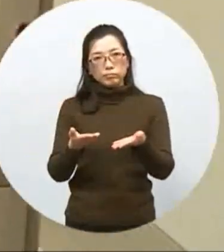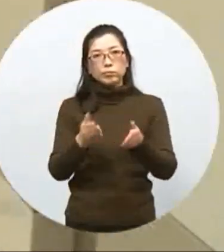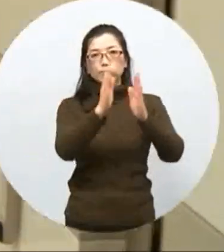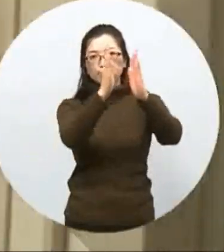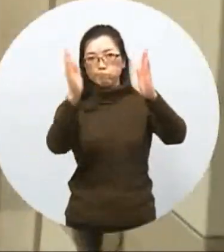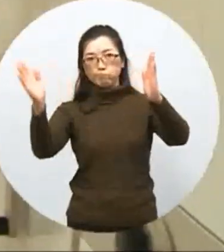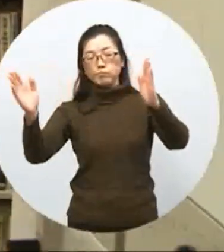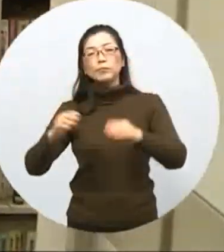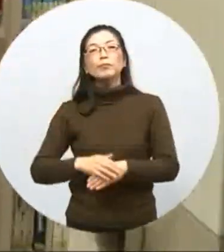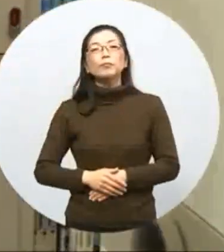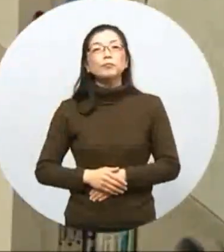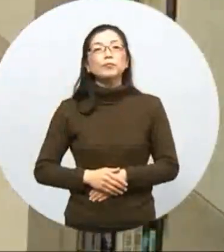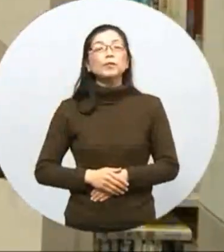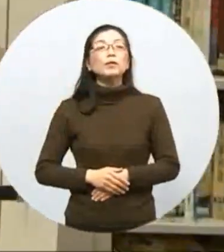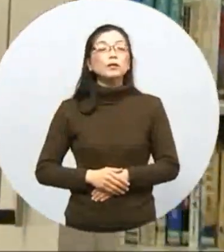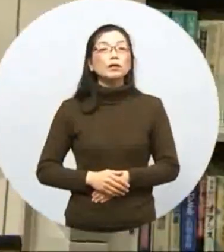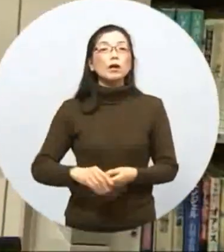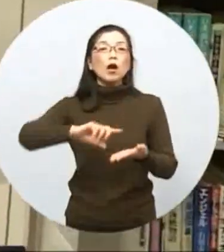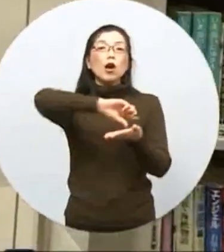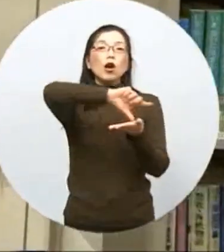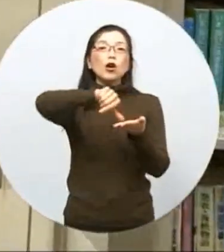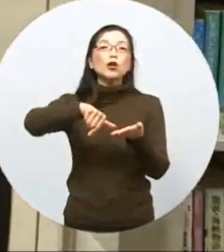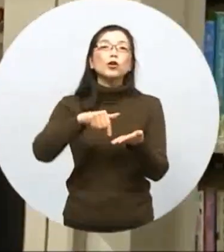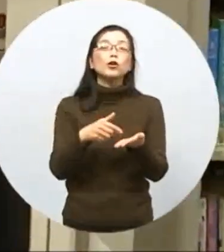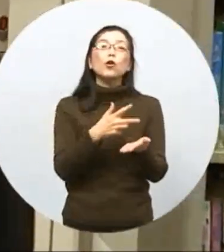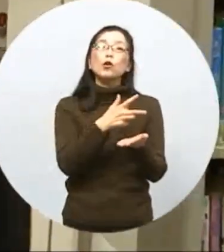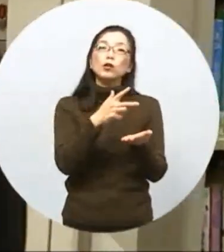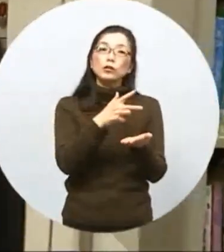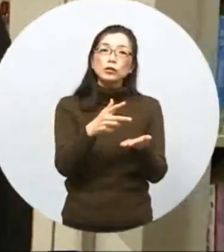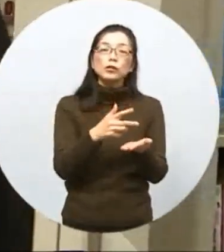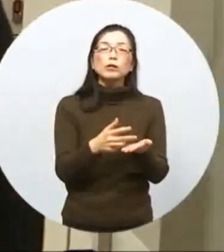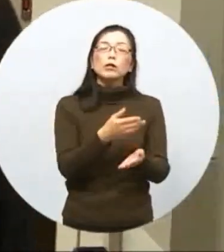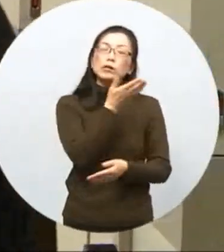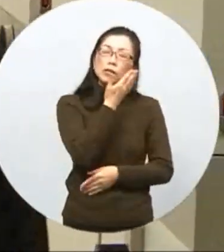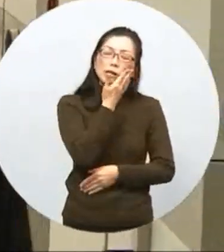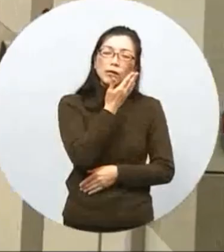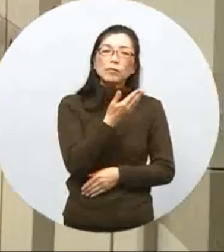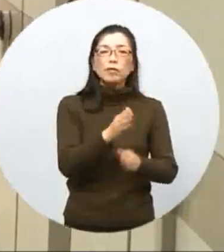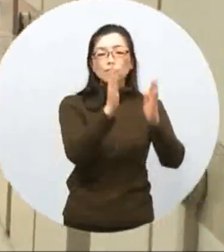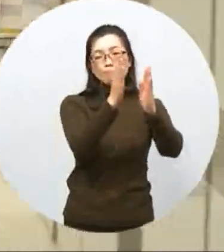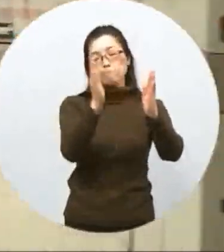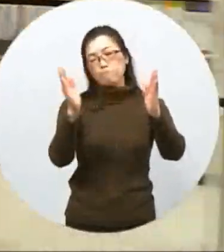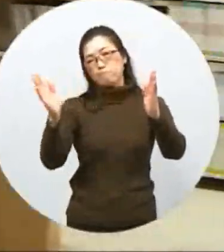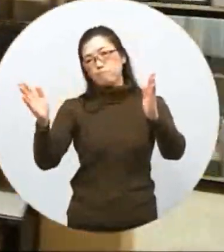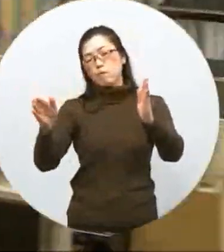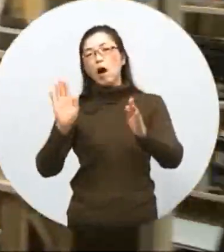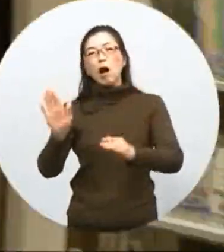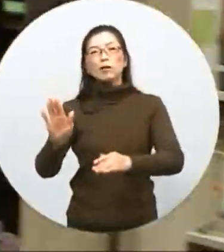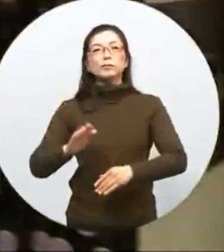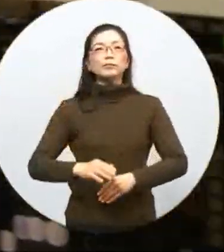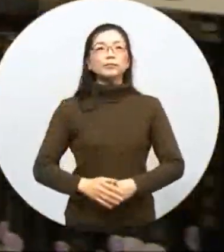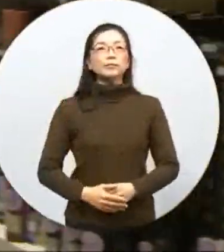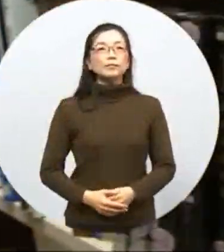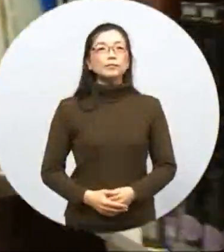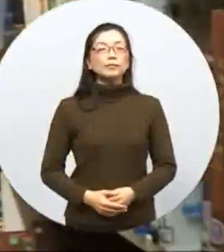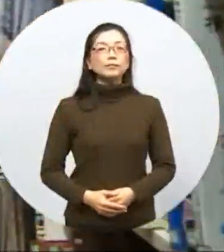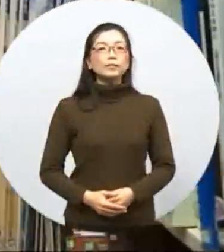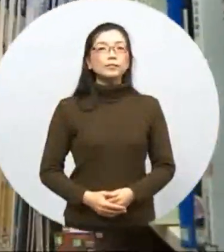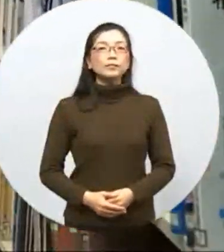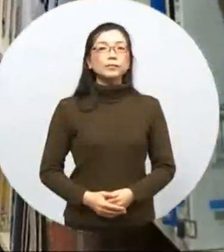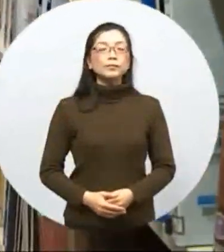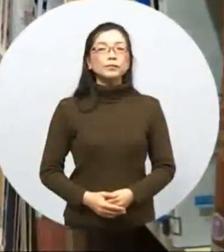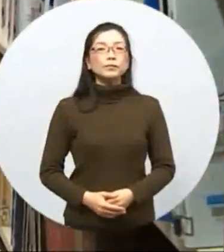も、郷土資料の、貴重なものの等が、保管されています。で、こちら